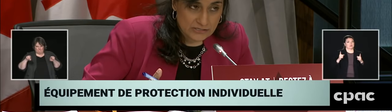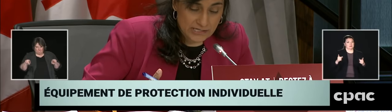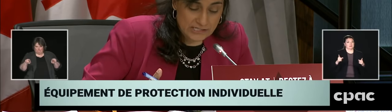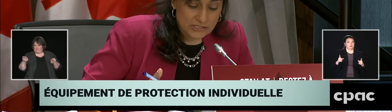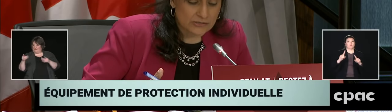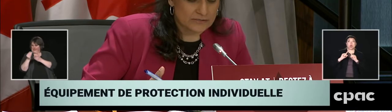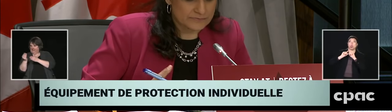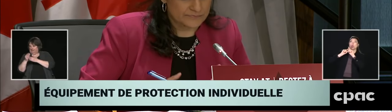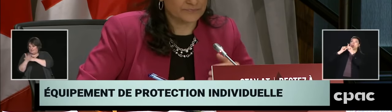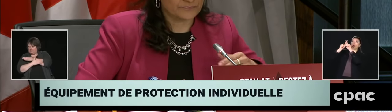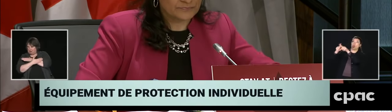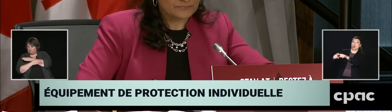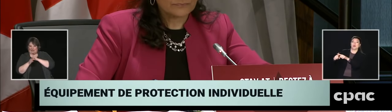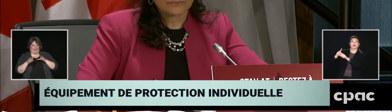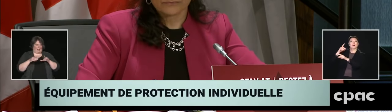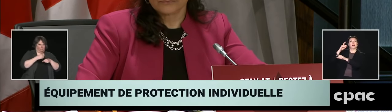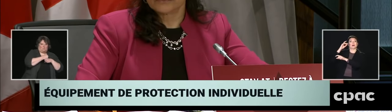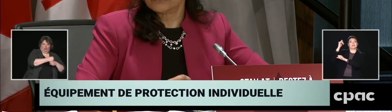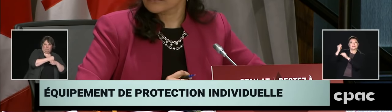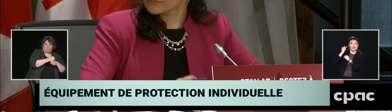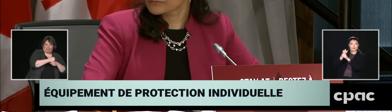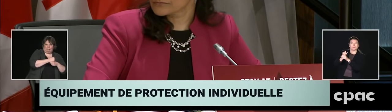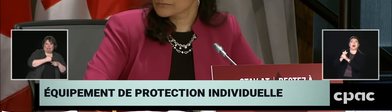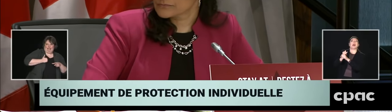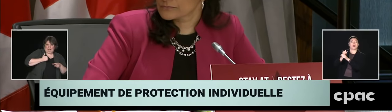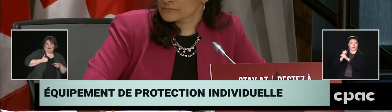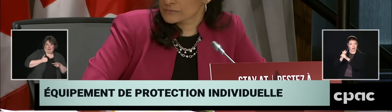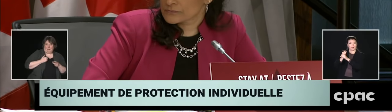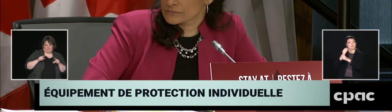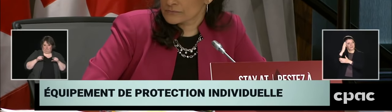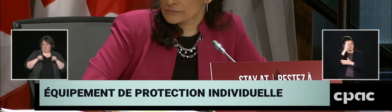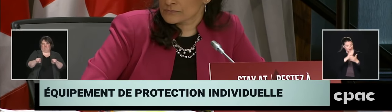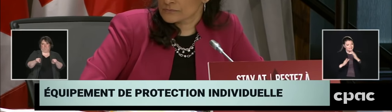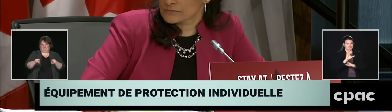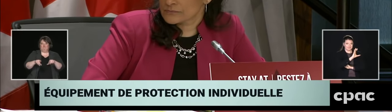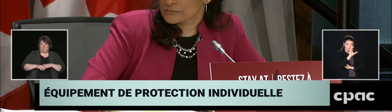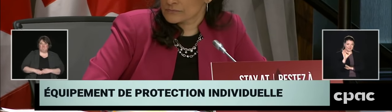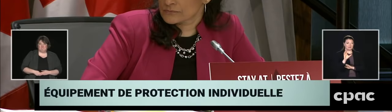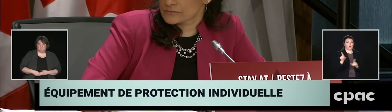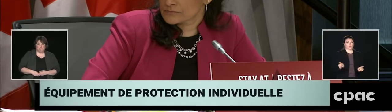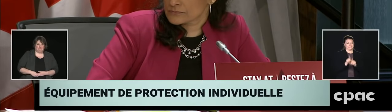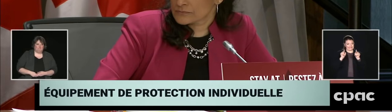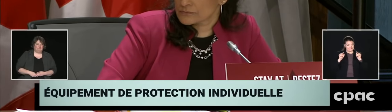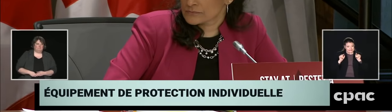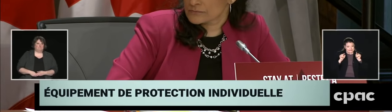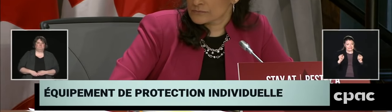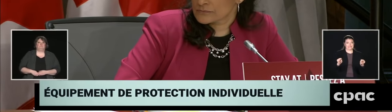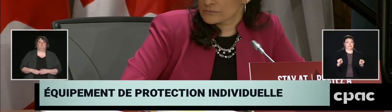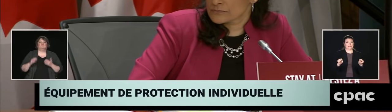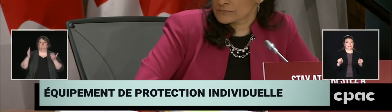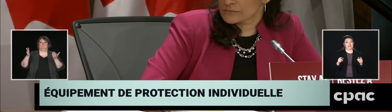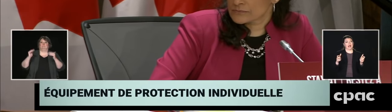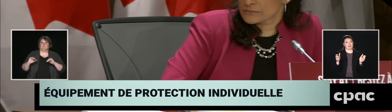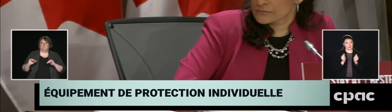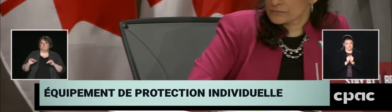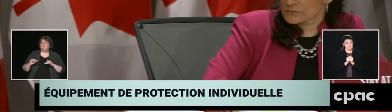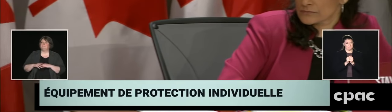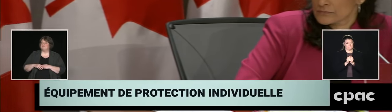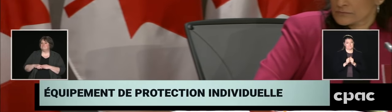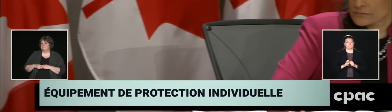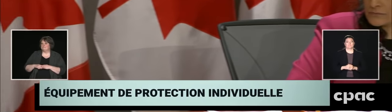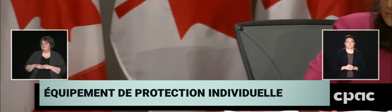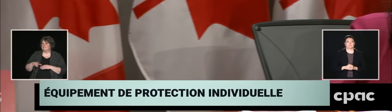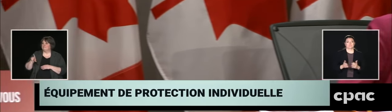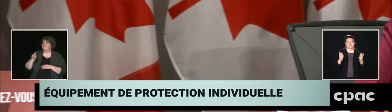and international. Thank you, Minister. Operator, next question, please. Thank you, merci.